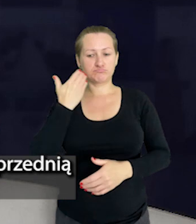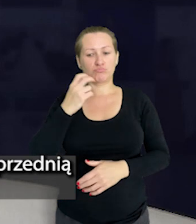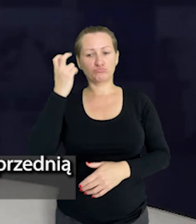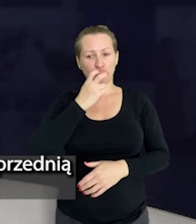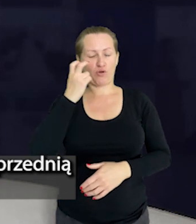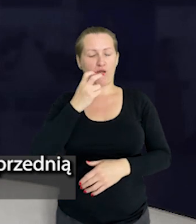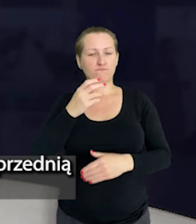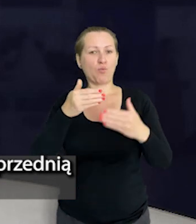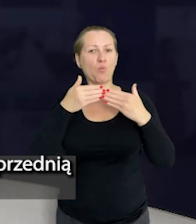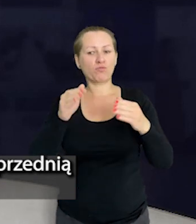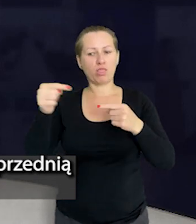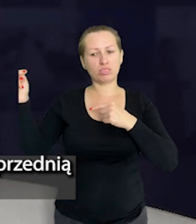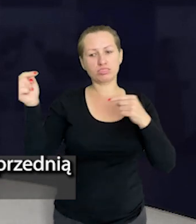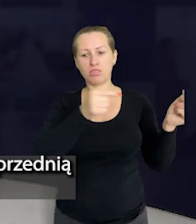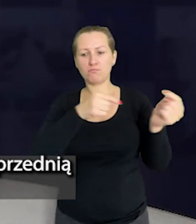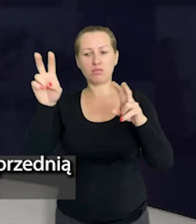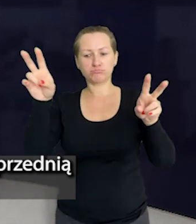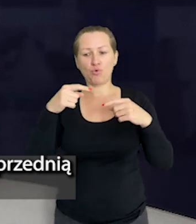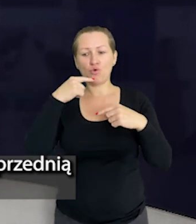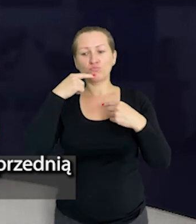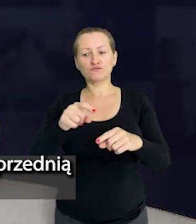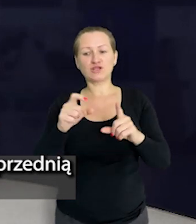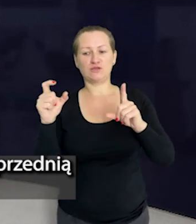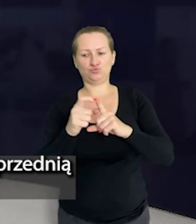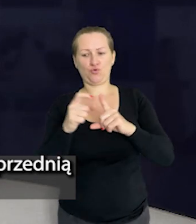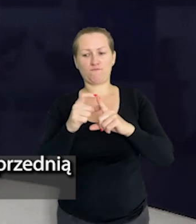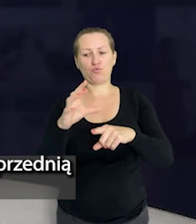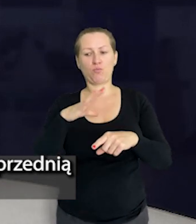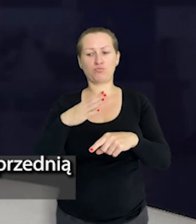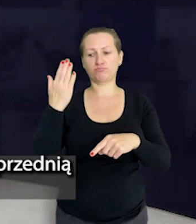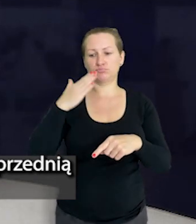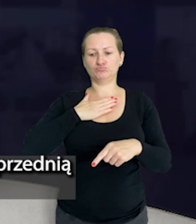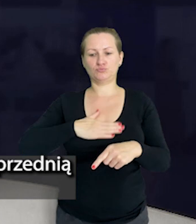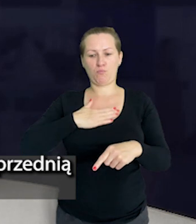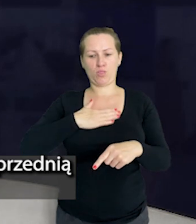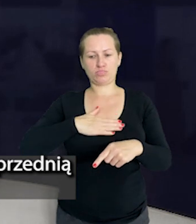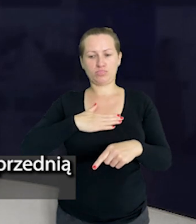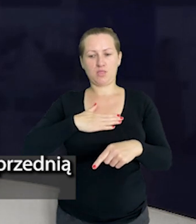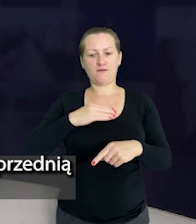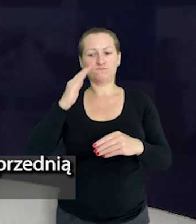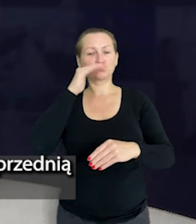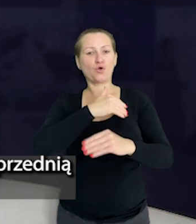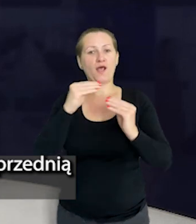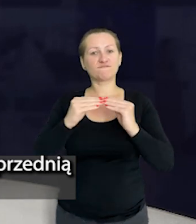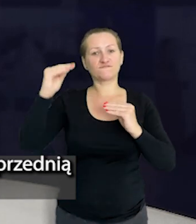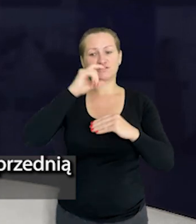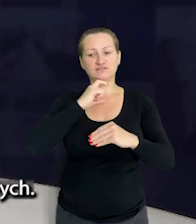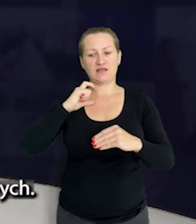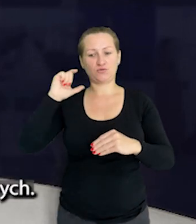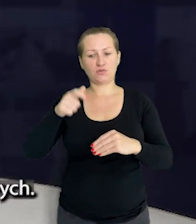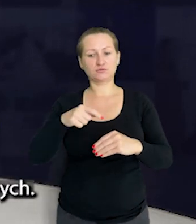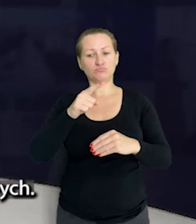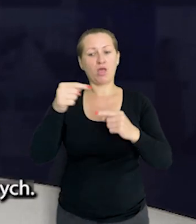Bardzo ciekawa, otwarta debata pod tytułem Odpowiedzialność za słowo odbyła się w poprzednią sobotę w Pomorskiej Szkole Wyższej w Starogardzie